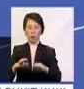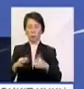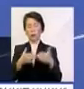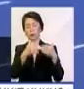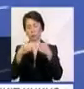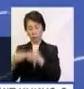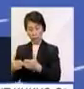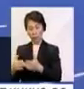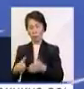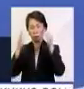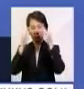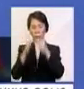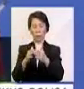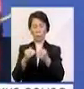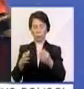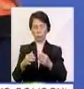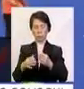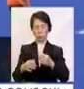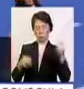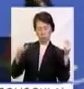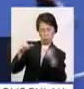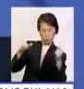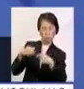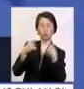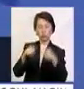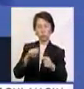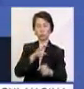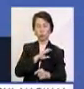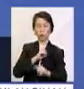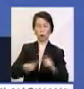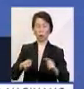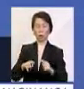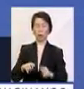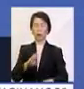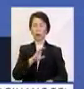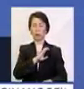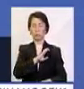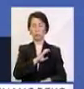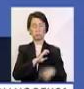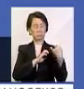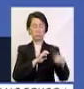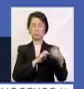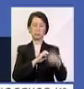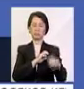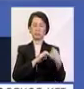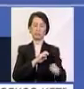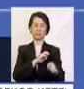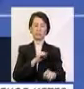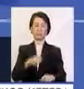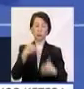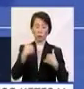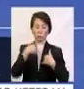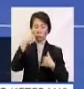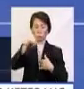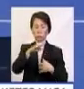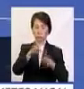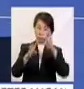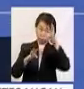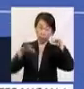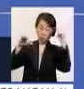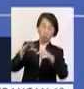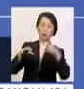bersambung, Pahang lebih banyak mengasak ke kubu PDRM, namun jentera serangan gagal menempatkan setiap peluang yang ada untuk mencipta